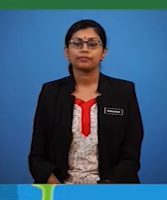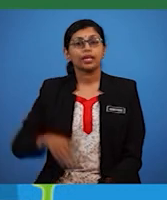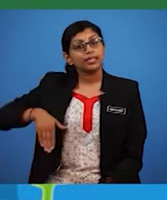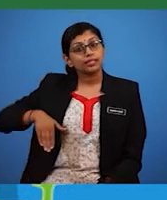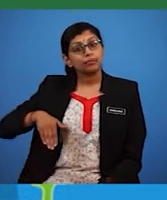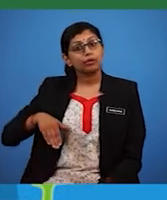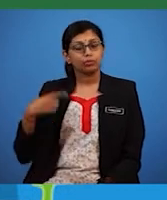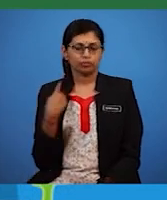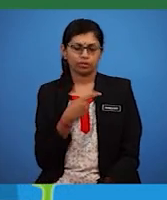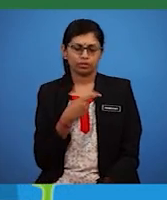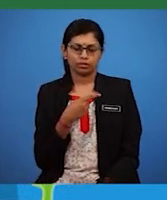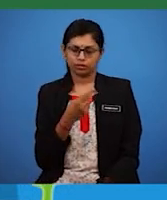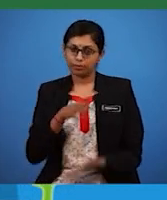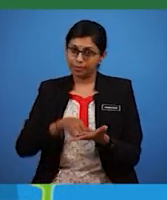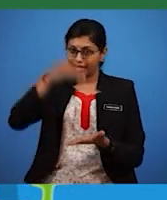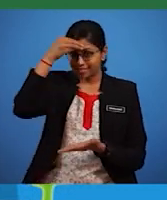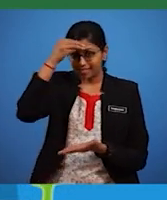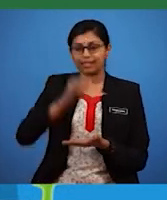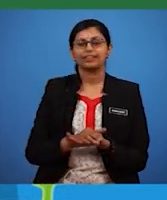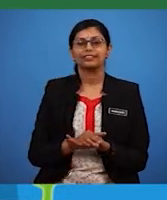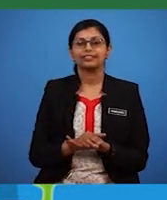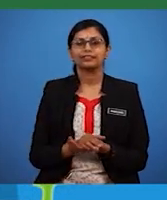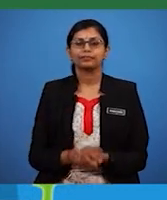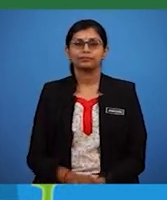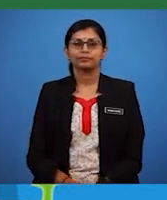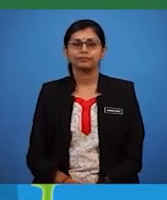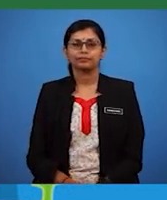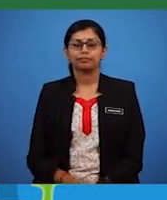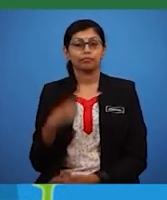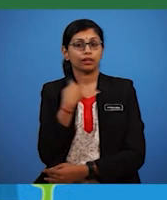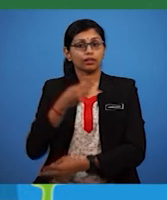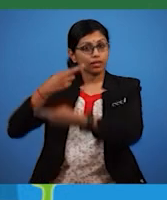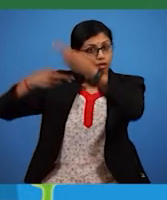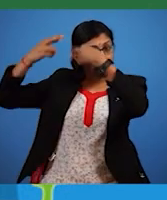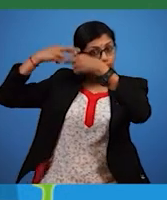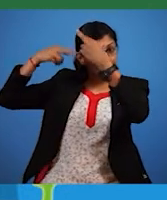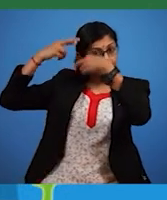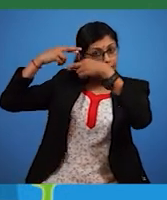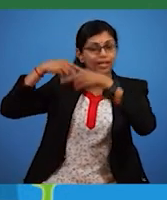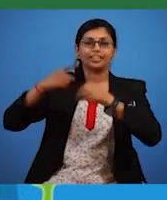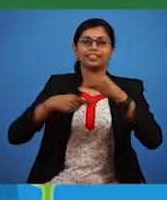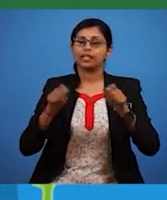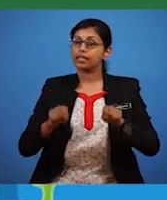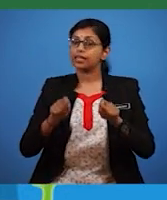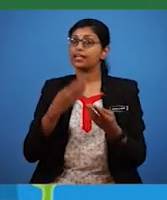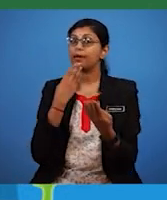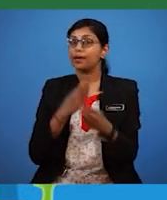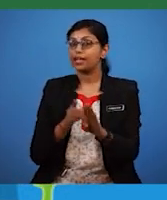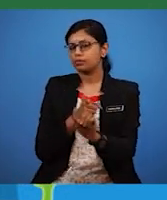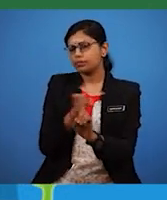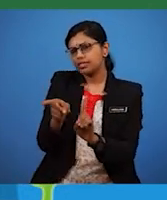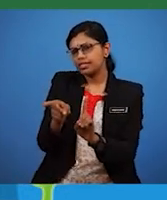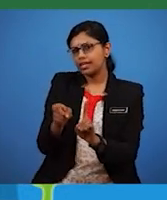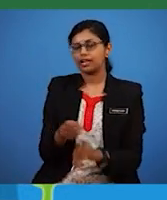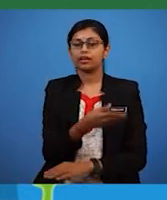sebelum kita mendalami tajuk ini, mari kita imbas kembali tentang tindak balas penyesaran